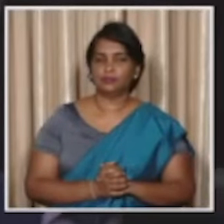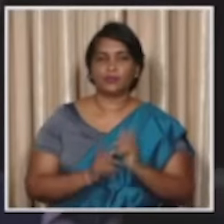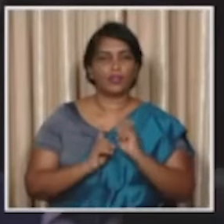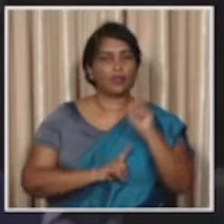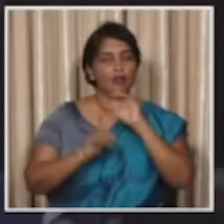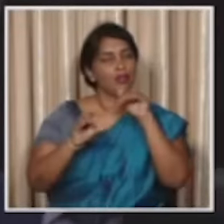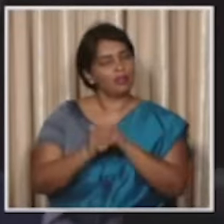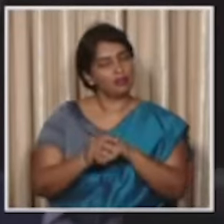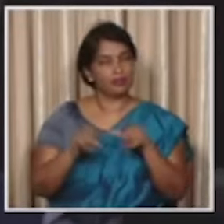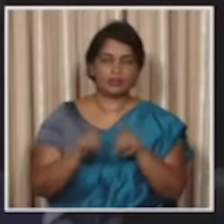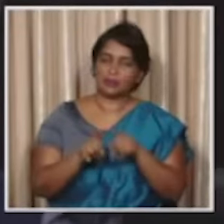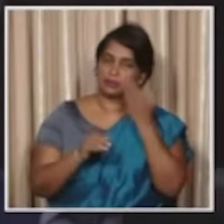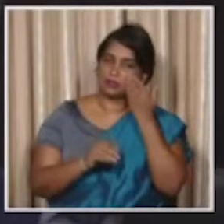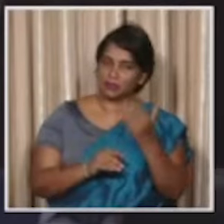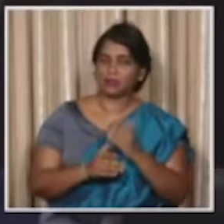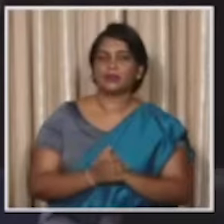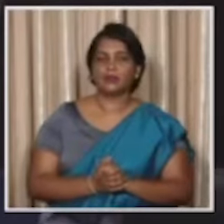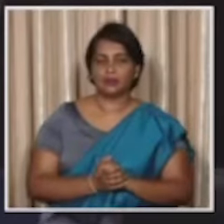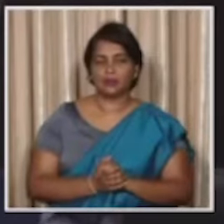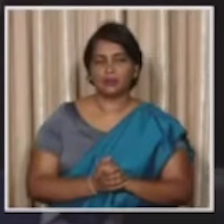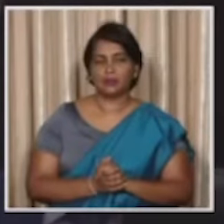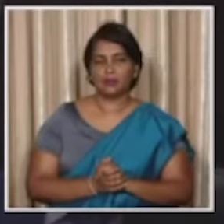පාර්ලිමේන්තුව ඇතුළේ බැලුවොත් නම්